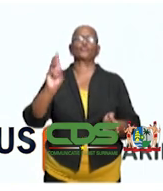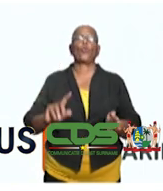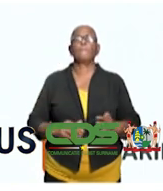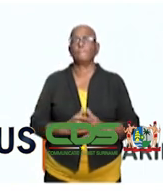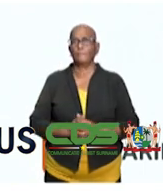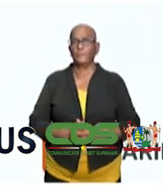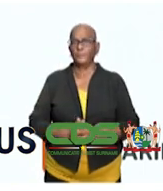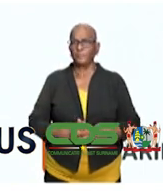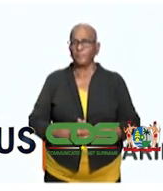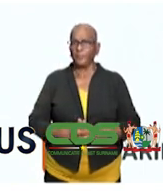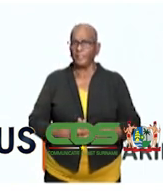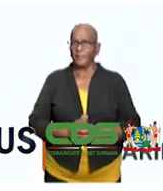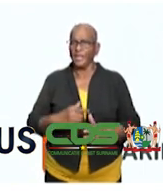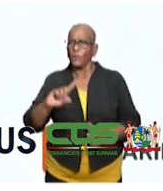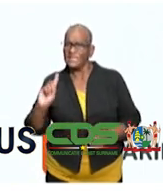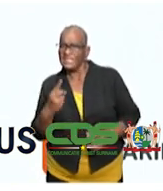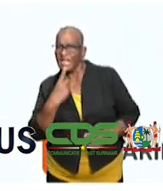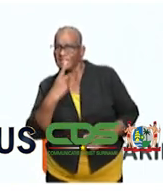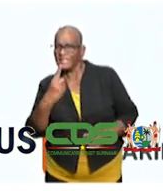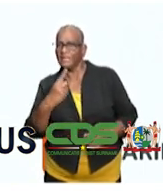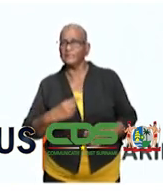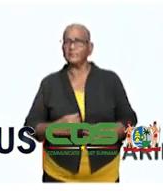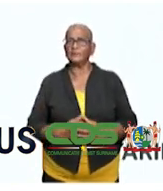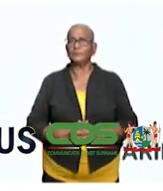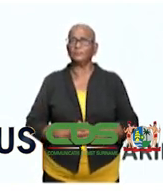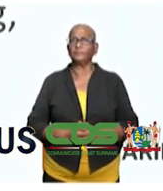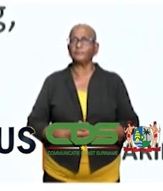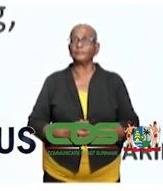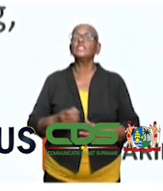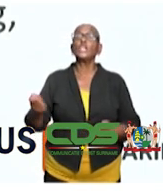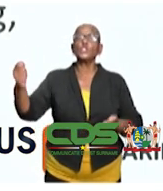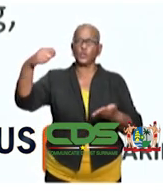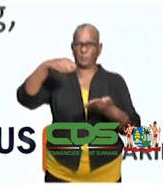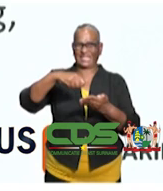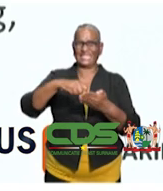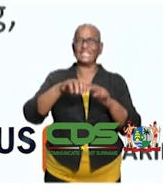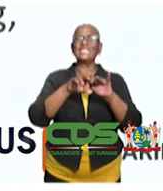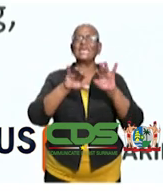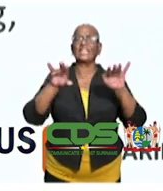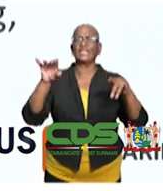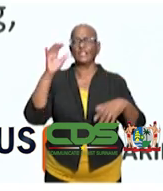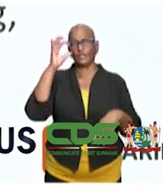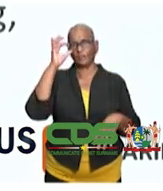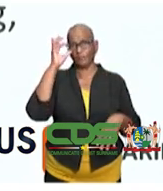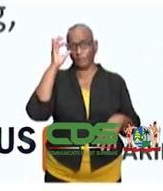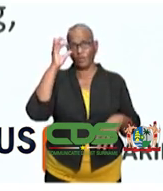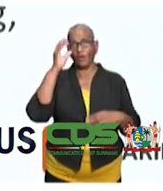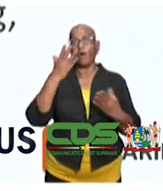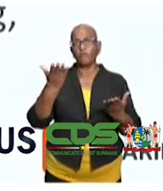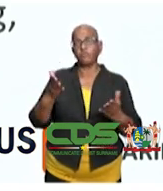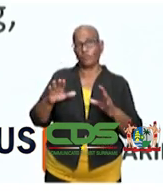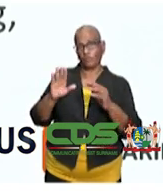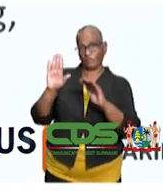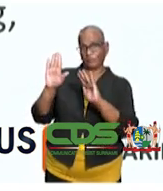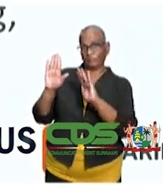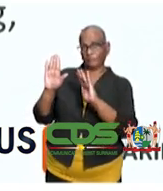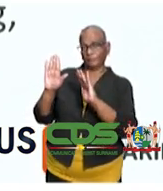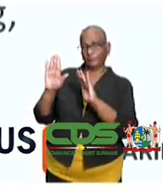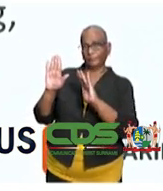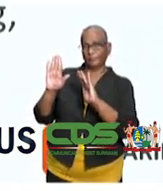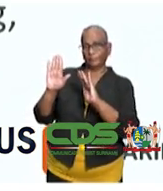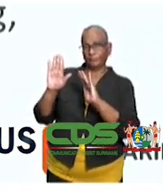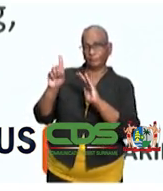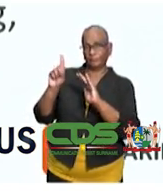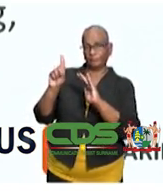wil me haasten naar de subsidieregeling voordat dit blijft staan op uw netvlies.